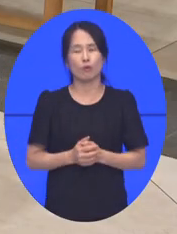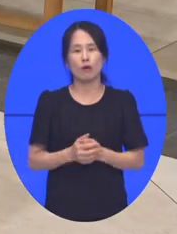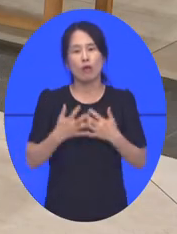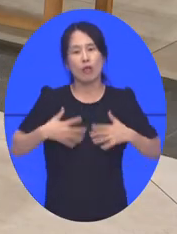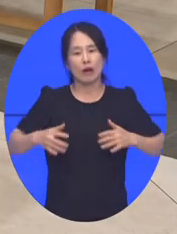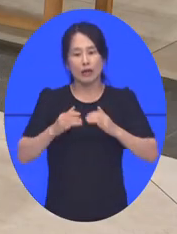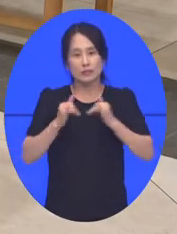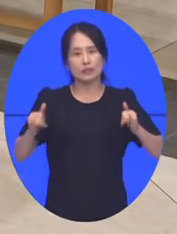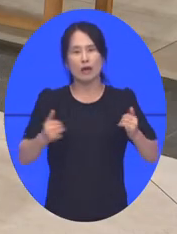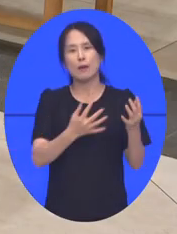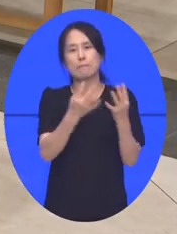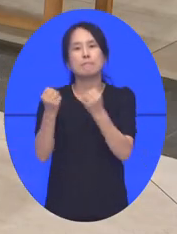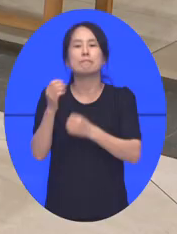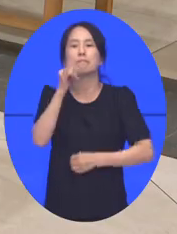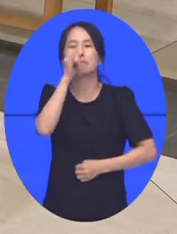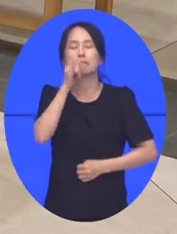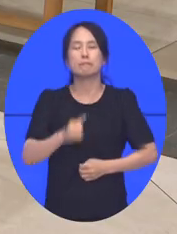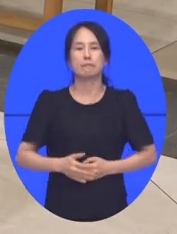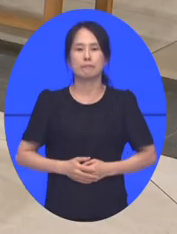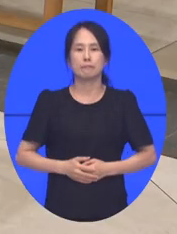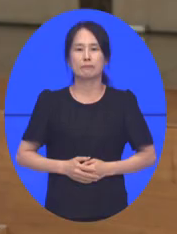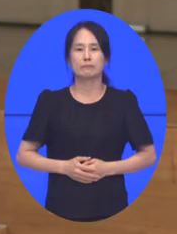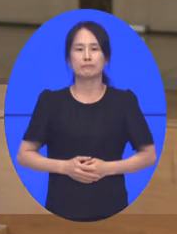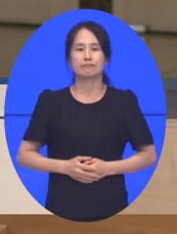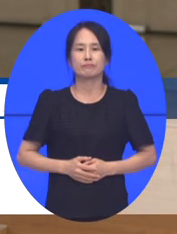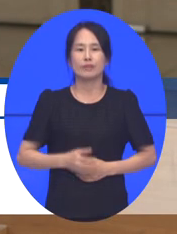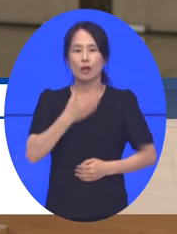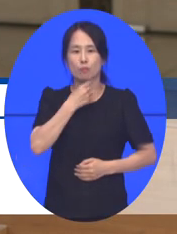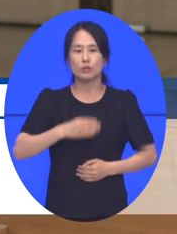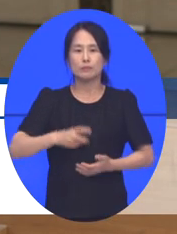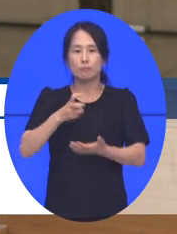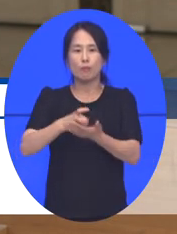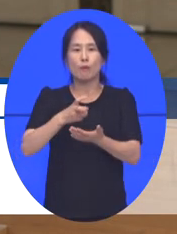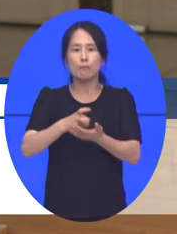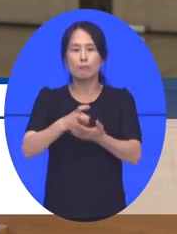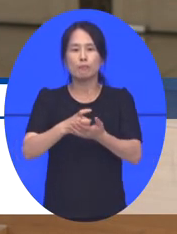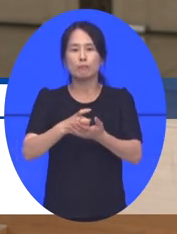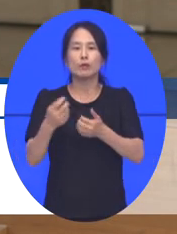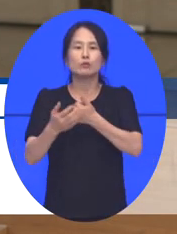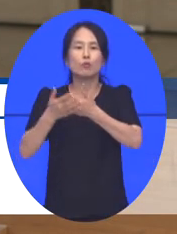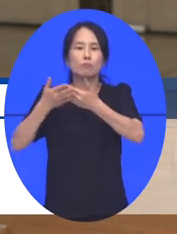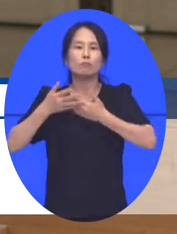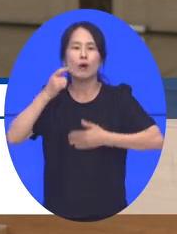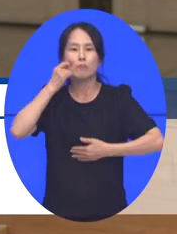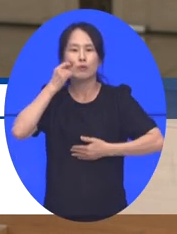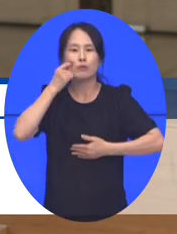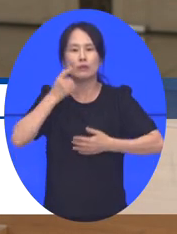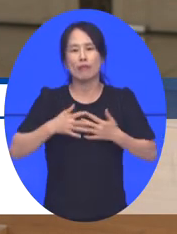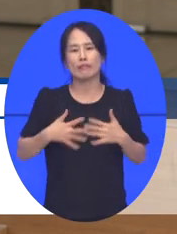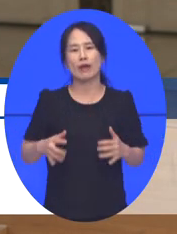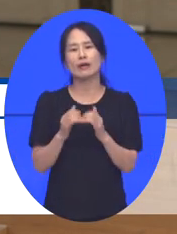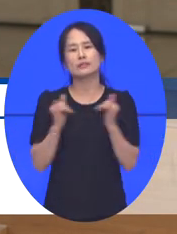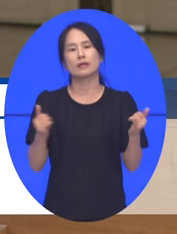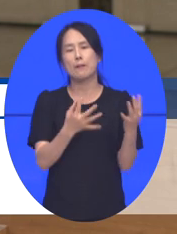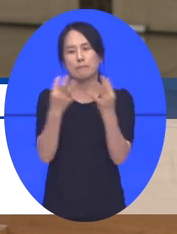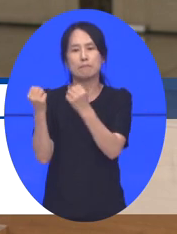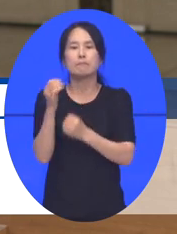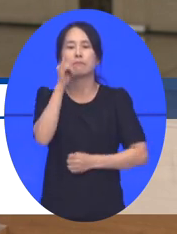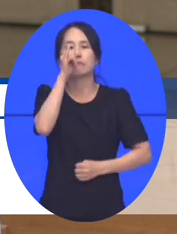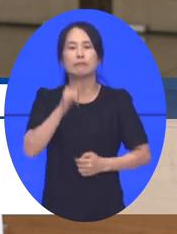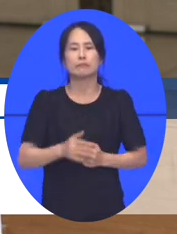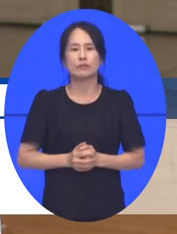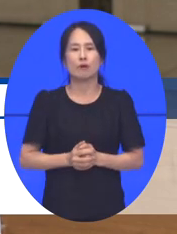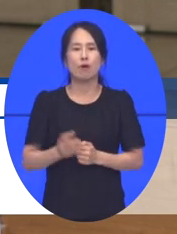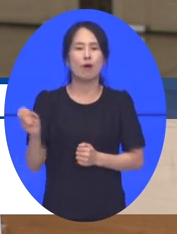사각지대의 노인이들이 꽤 많다고 이야기합니다. 복지제도 영역 안에 속하지 못하는 사각지대에 계신 분들도 많이